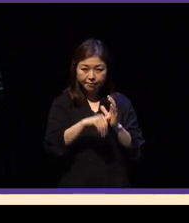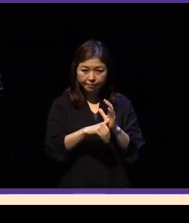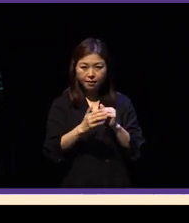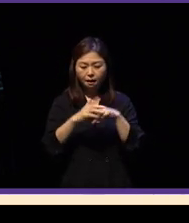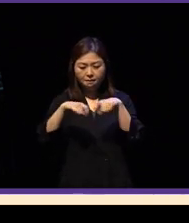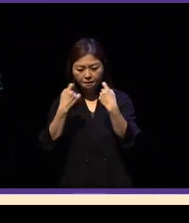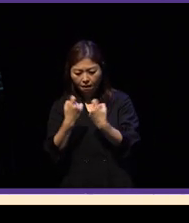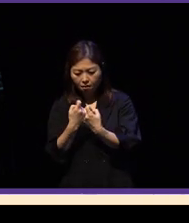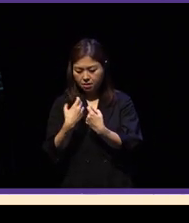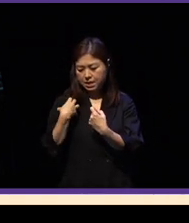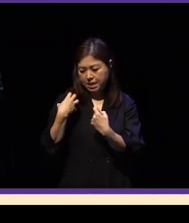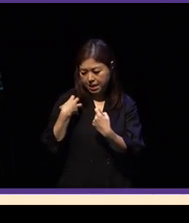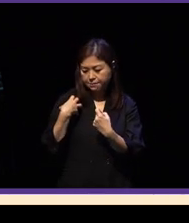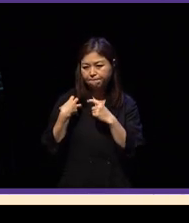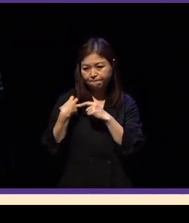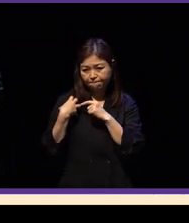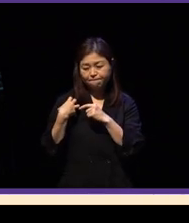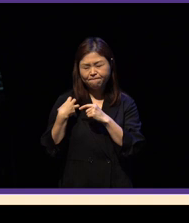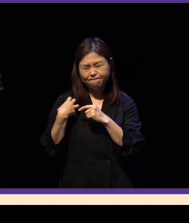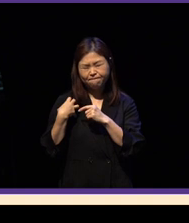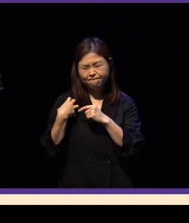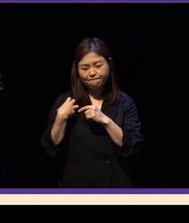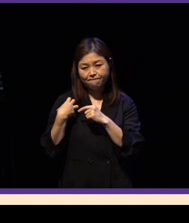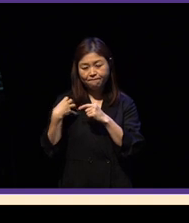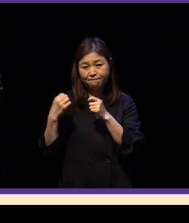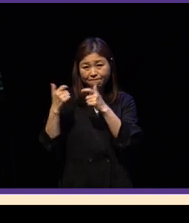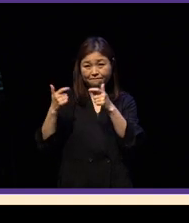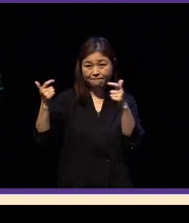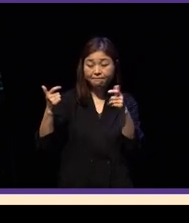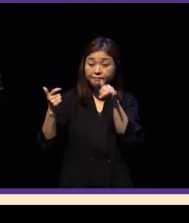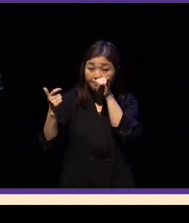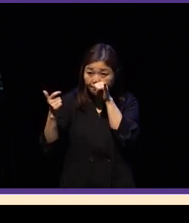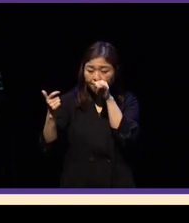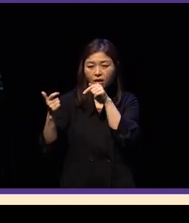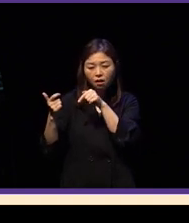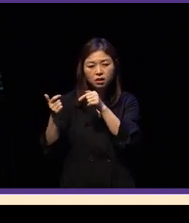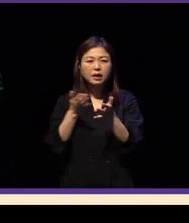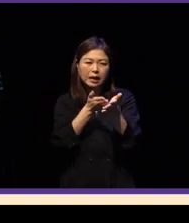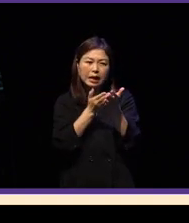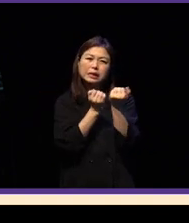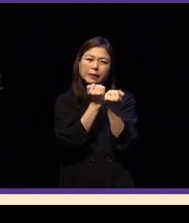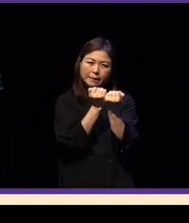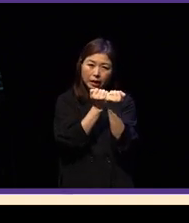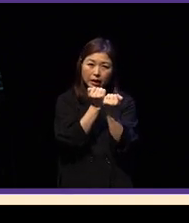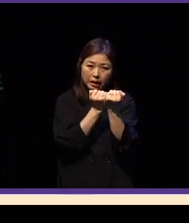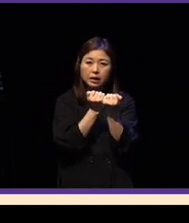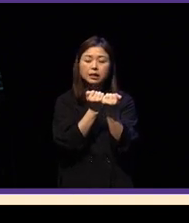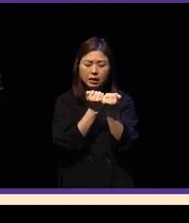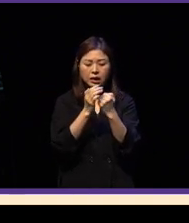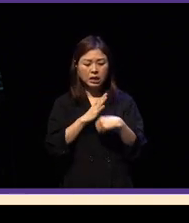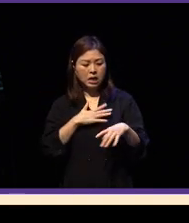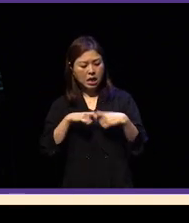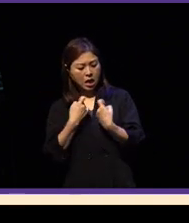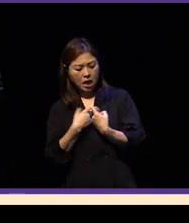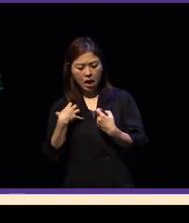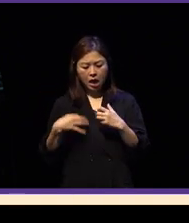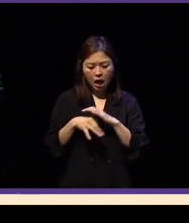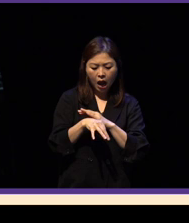규모가 커질수록 자부담을 늘리는 안을 설명을 드렸었는데 워낙 현장에서 자부담에 대한